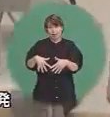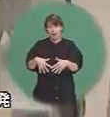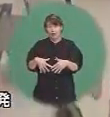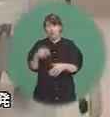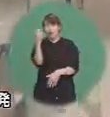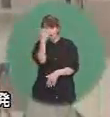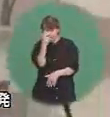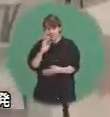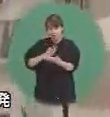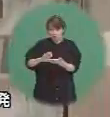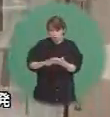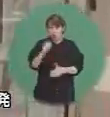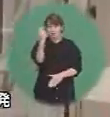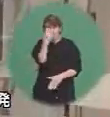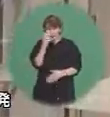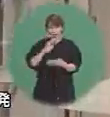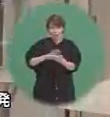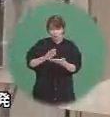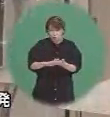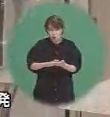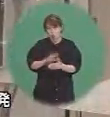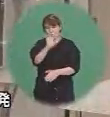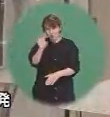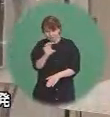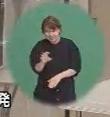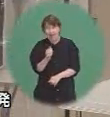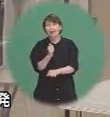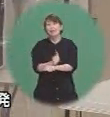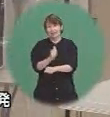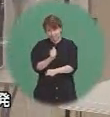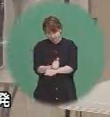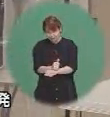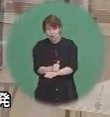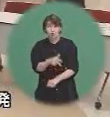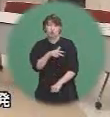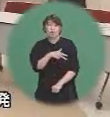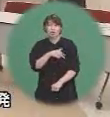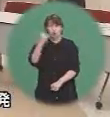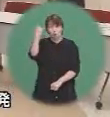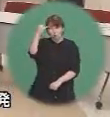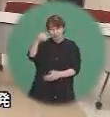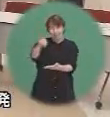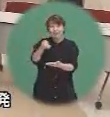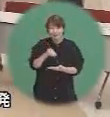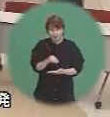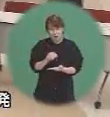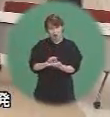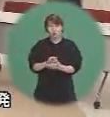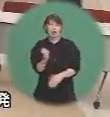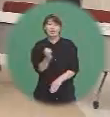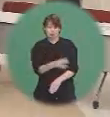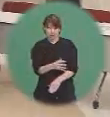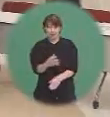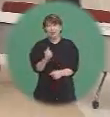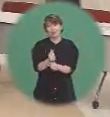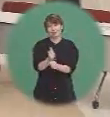タッフがその都度消毒をしているため、現場からの声で使い捨てのカバーが開発されました